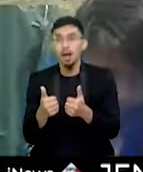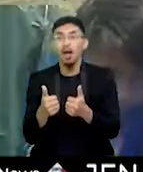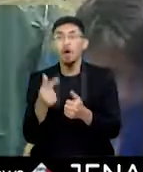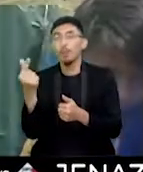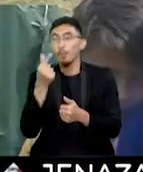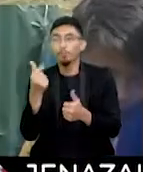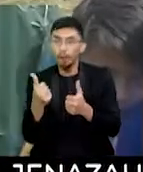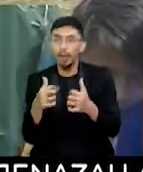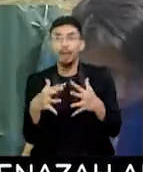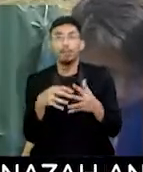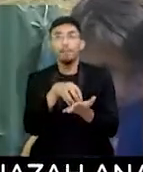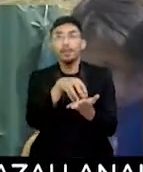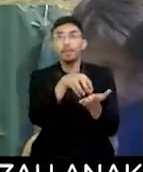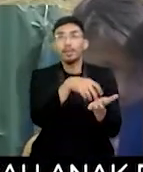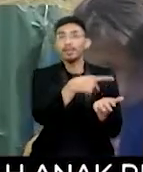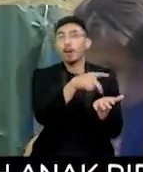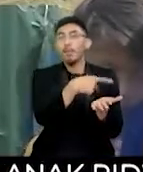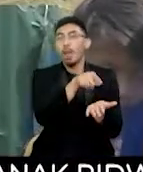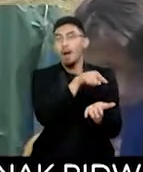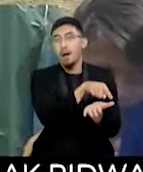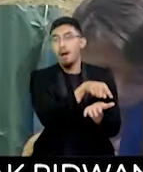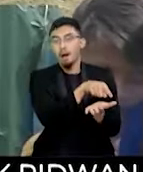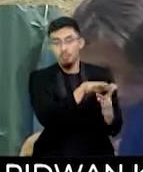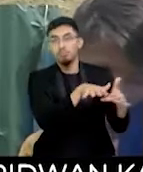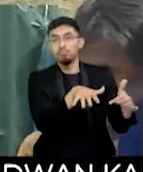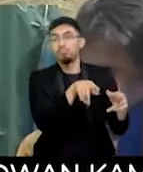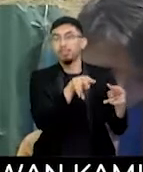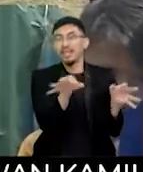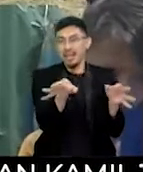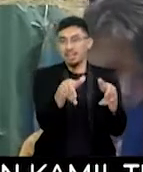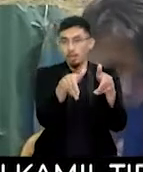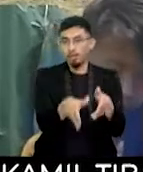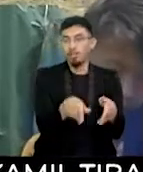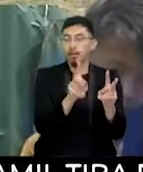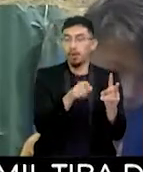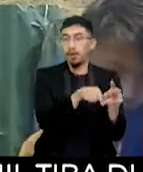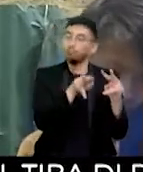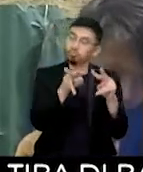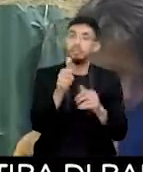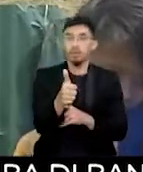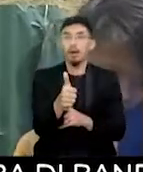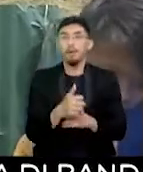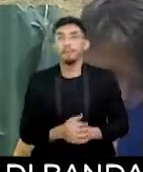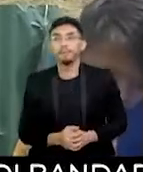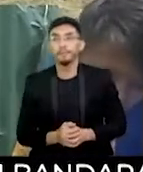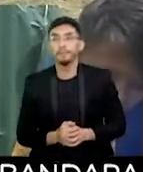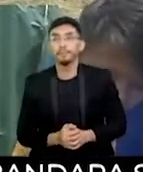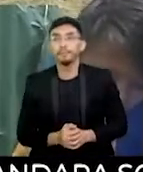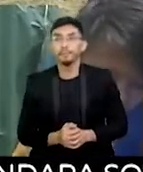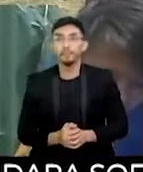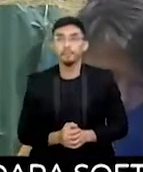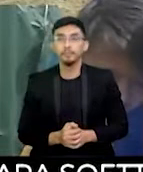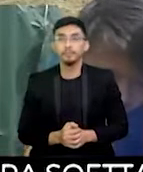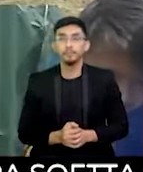bola, tepatnya di samping dari kompleks pemakaman ini. Dapat kami sampaikan pula bahwasannya nantinya pada